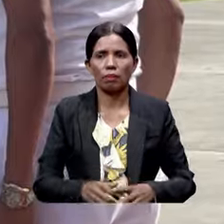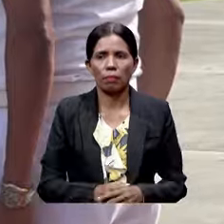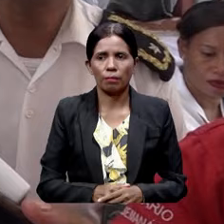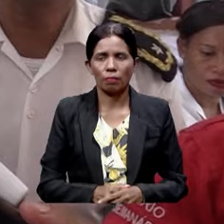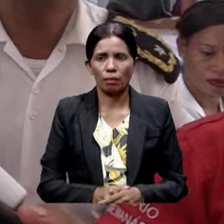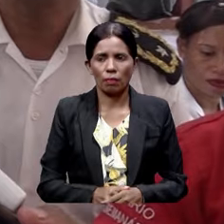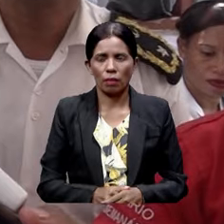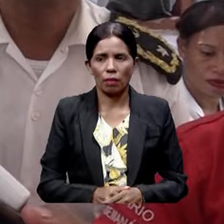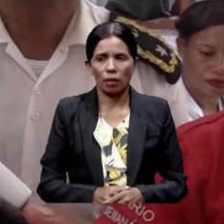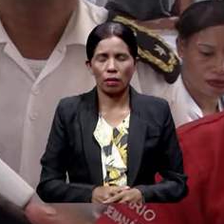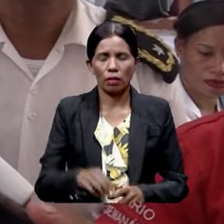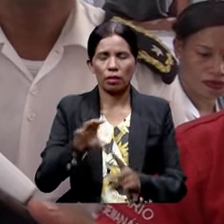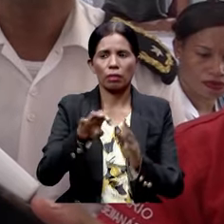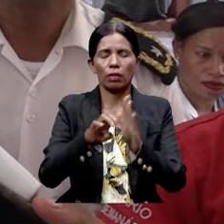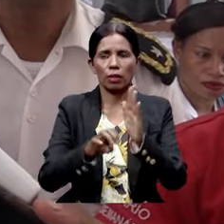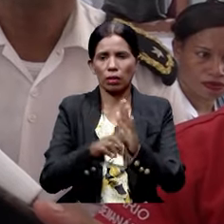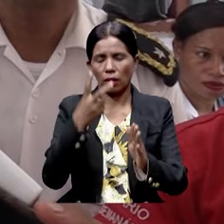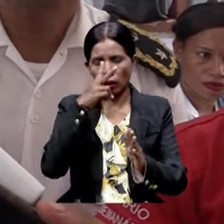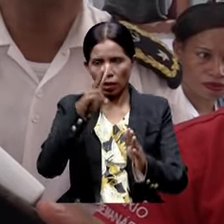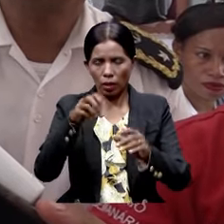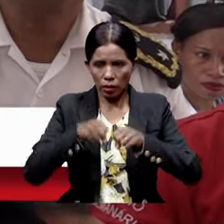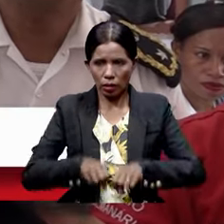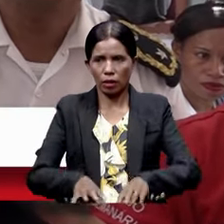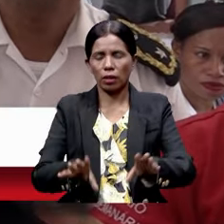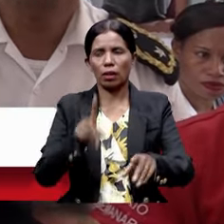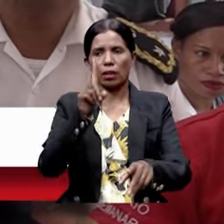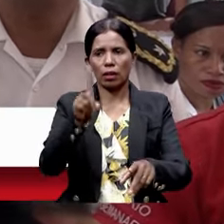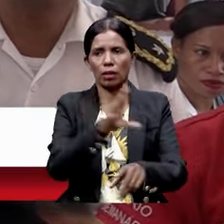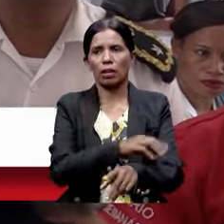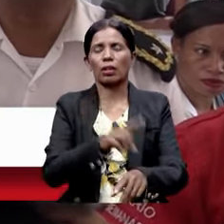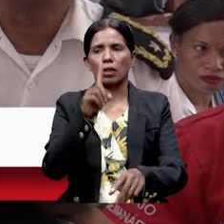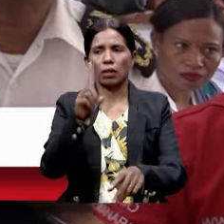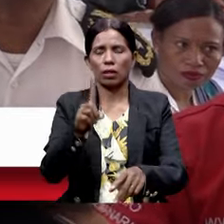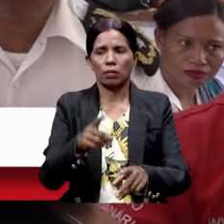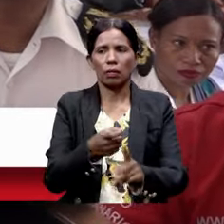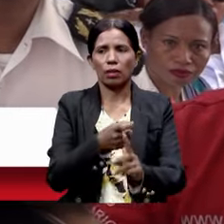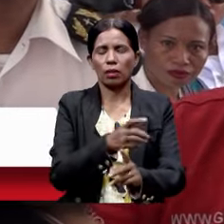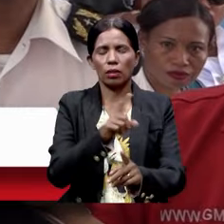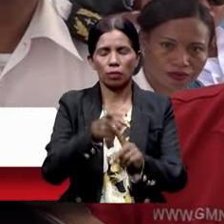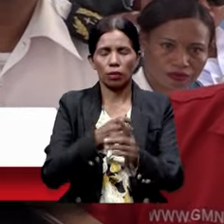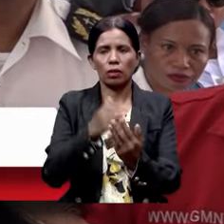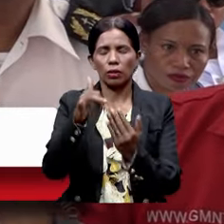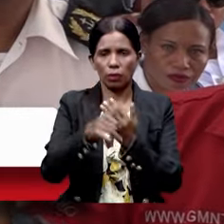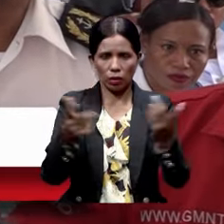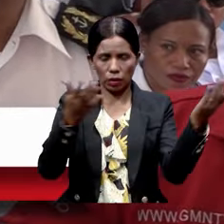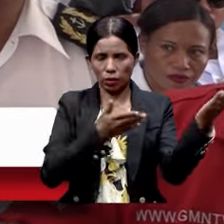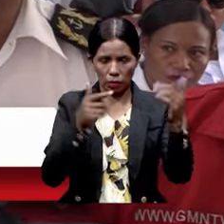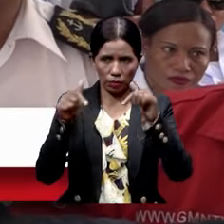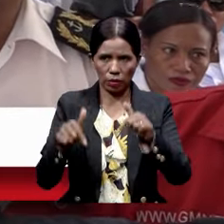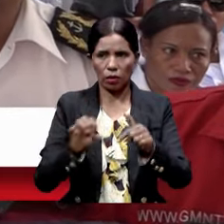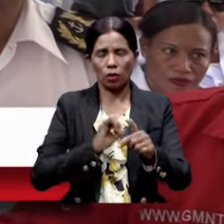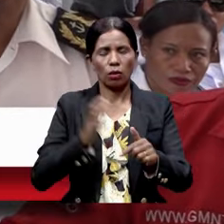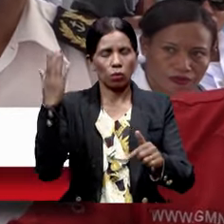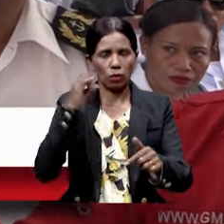Progresu buen chef estado mayor ba be hareti ana ida tumba tasion falta ida masa ida tanta junu mayor ida tumba tasion ida mayor ulu khau mak balansa